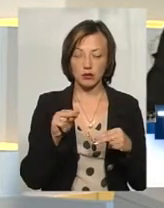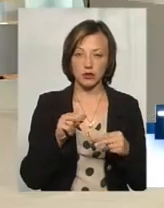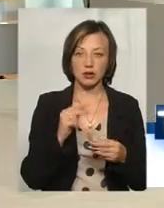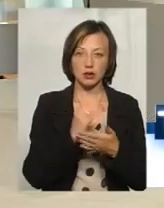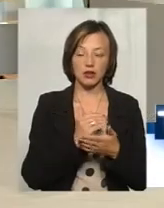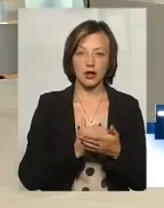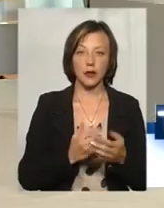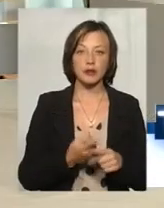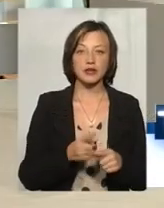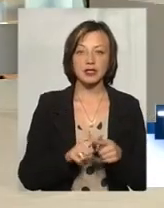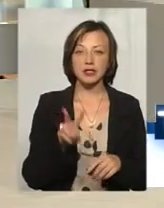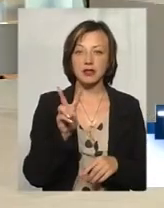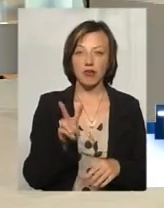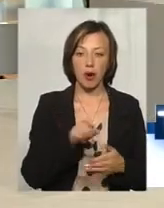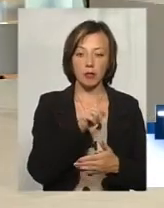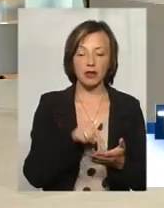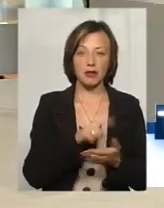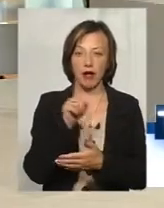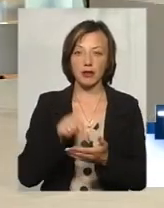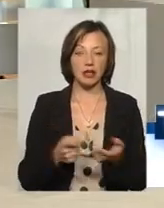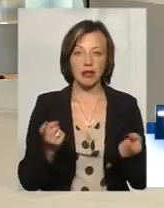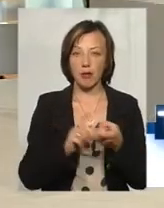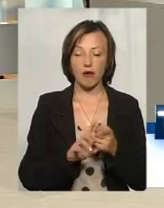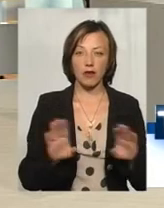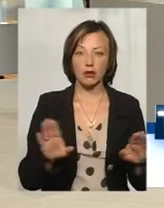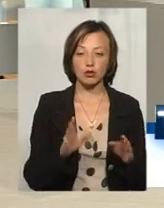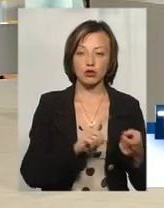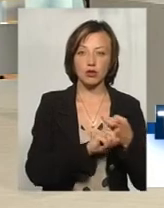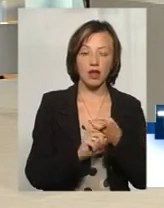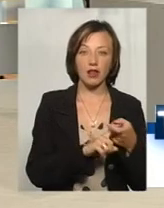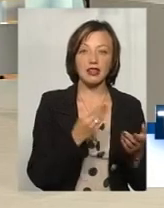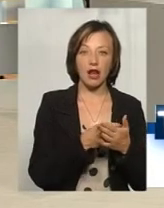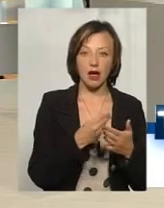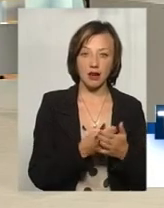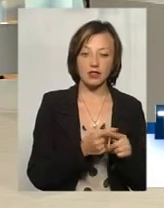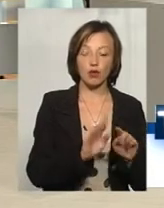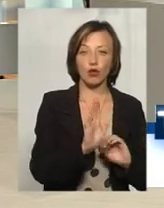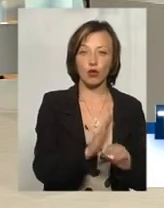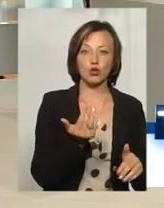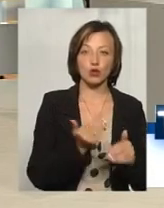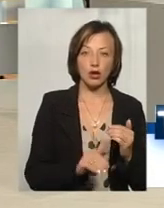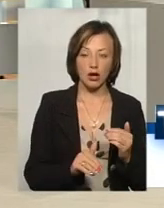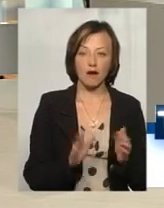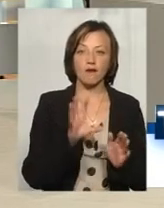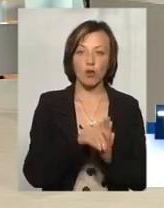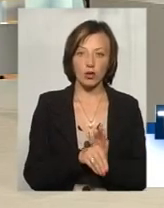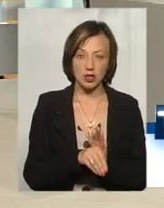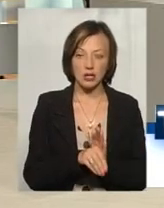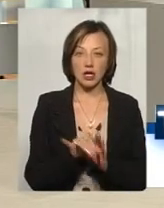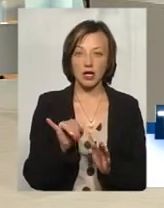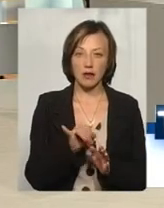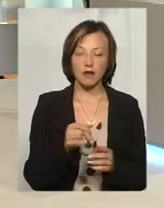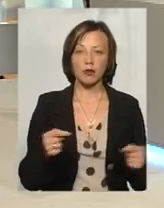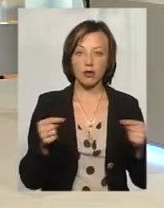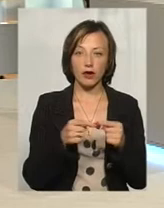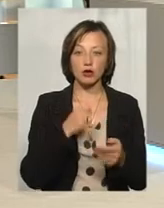тим. Ці два питання не пов'язані. Те, що стосується тарифу, це вже вводиться і воно